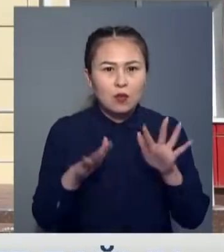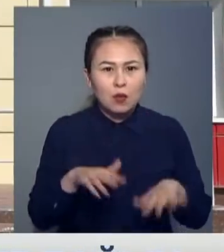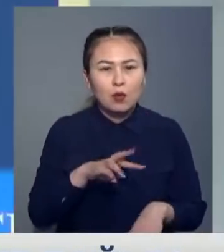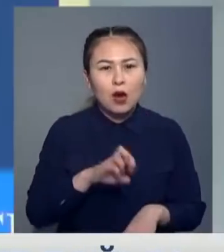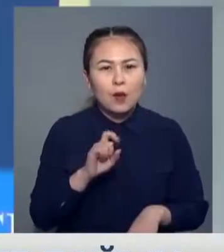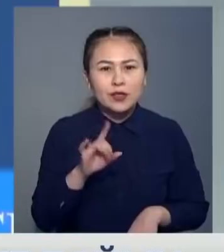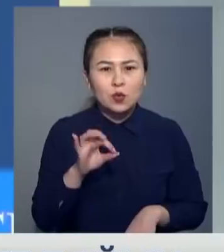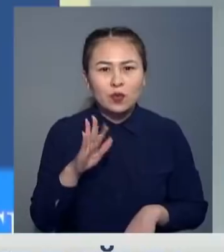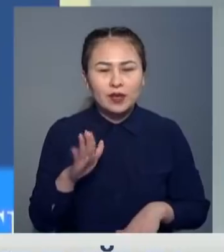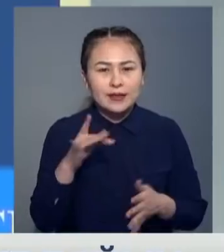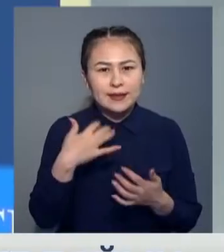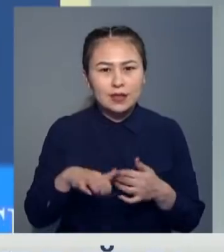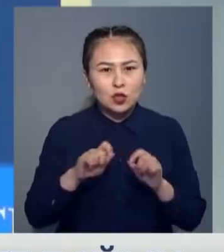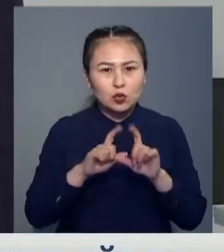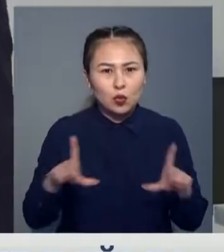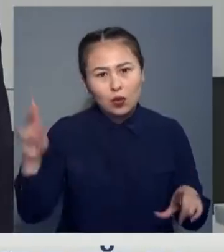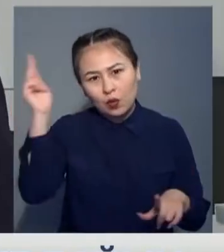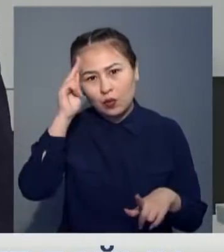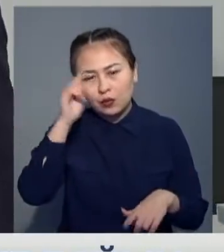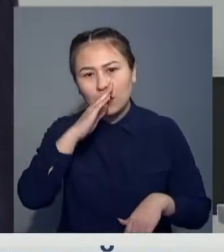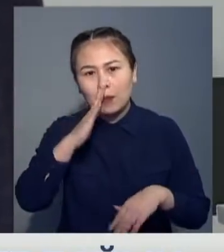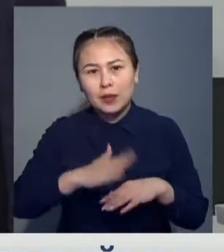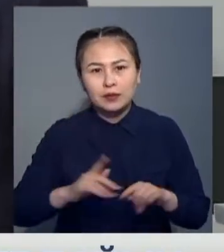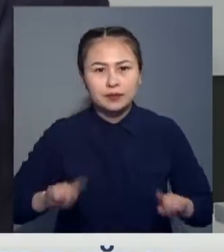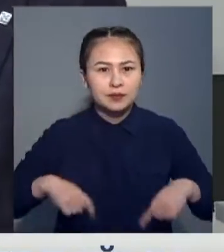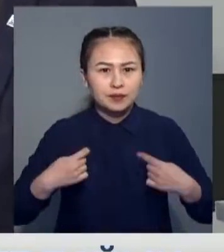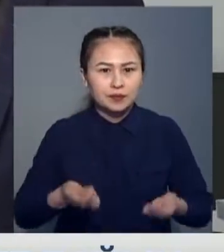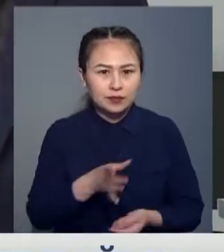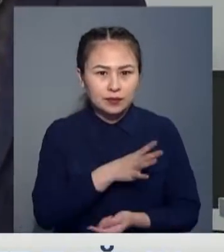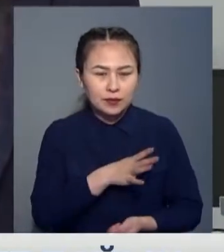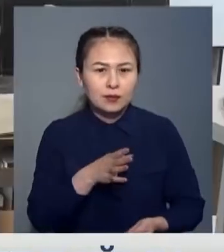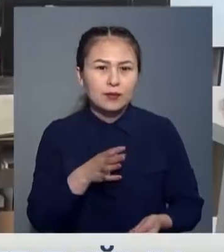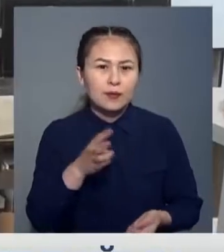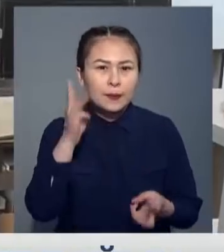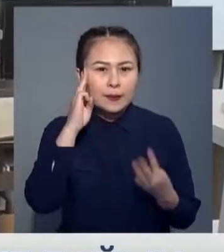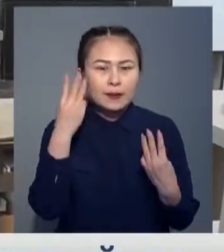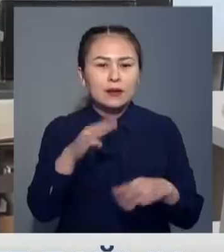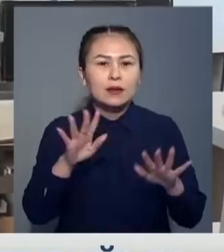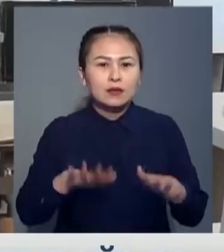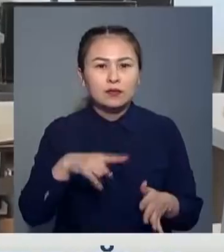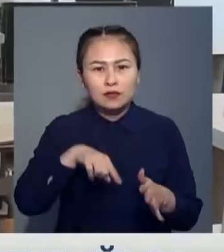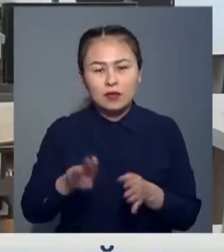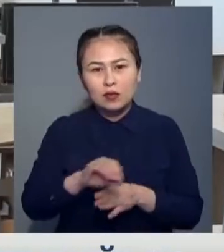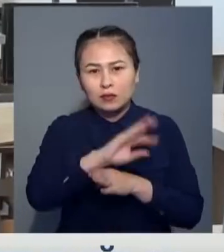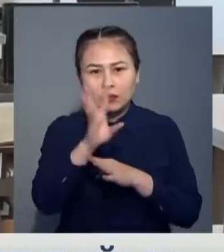Мұхтар Әуезов атындағы орта мектеп ғимараты жақында ғана пайдалануға берілген. Нысан заманауи құрал жабдықтармен қамтылғандықтан төтенше жағдай